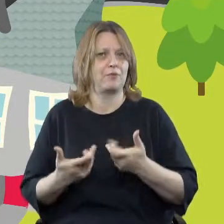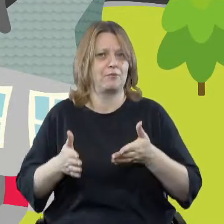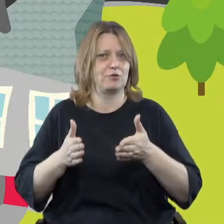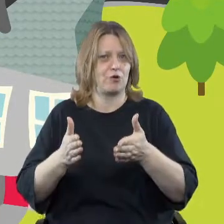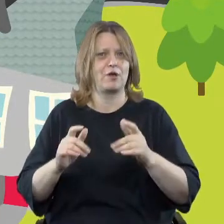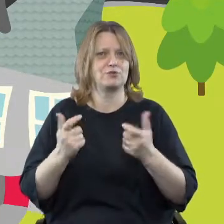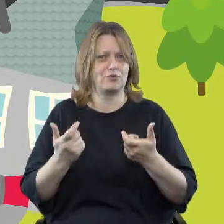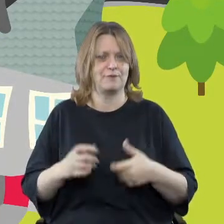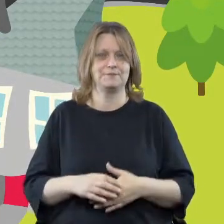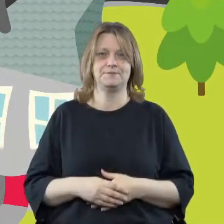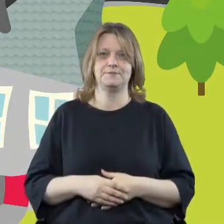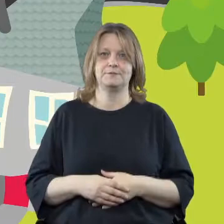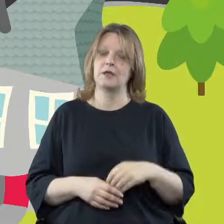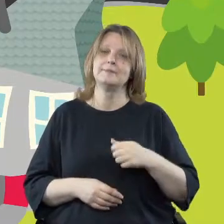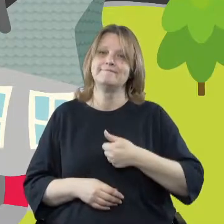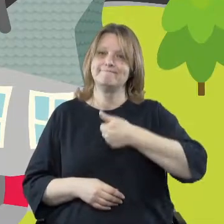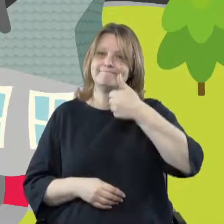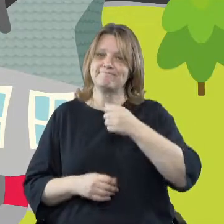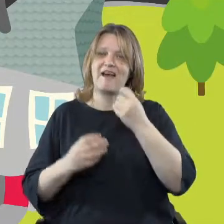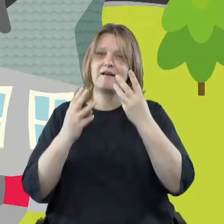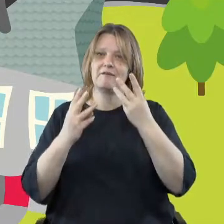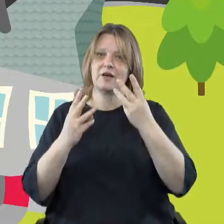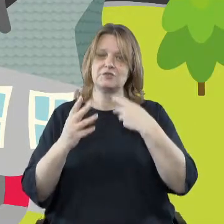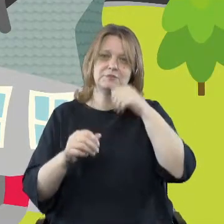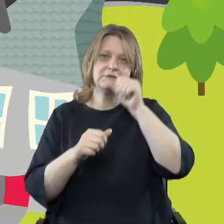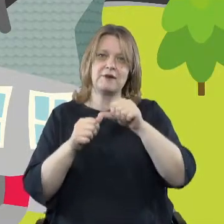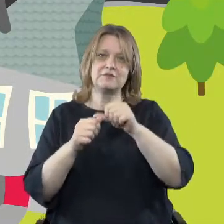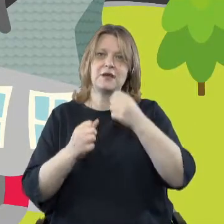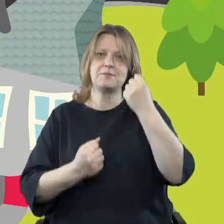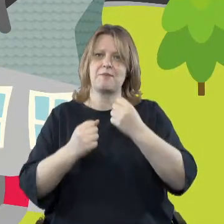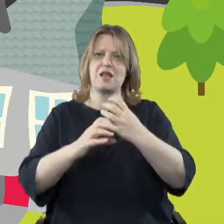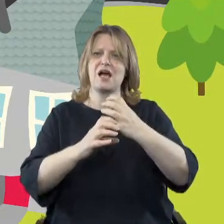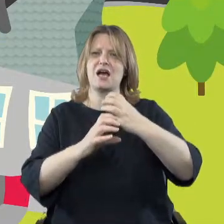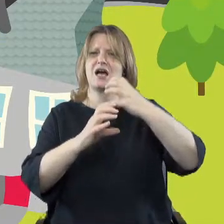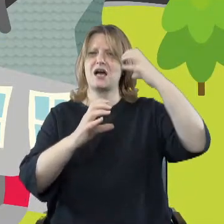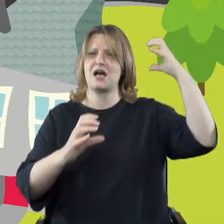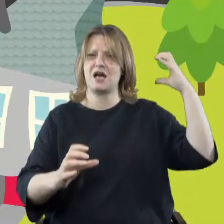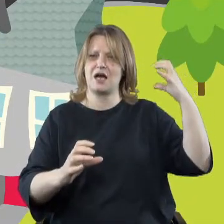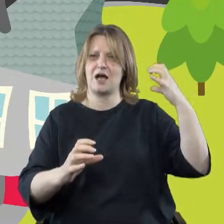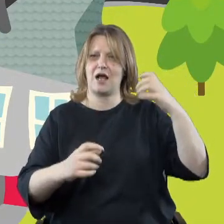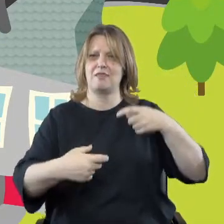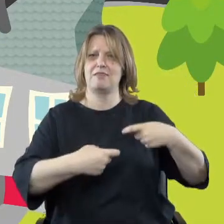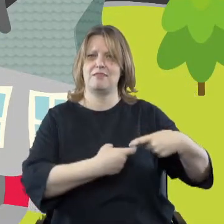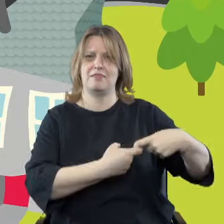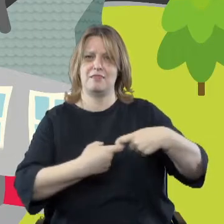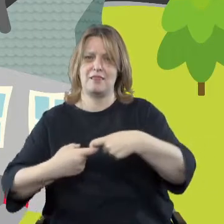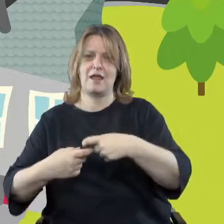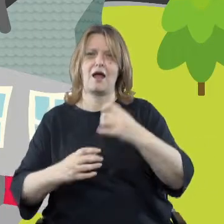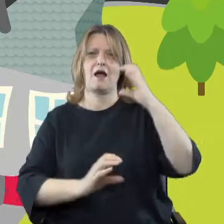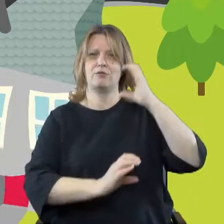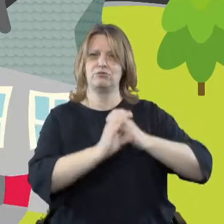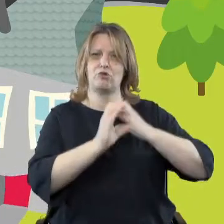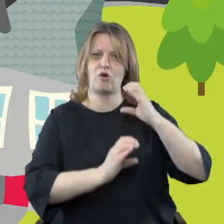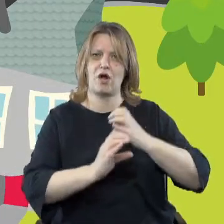my przede wszystkim kontrolujemy takie bardzo, bardzo duże pojazdy. To są ciężarówki, to są autokary, to